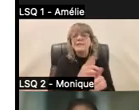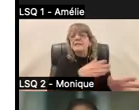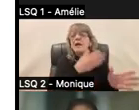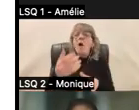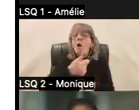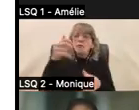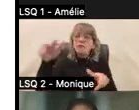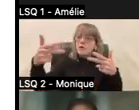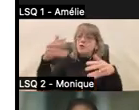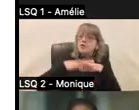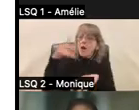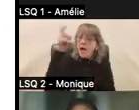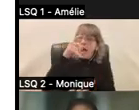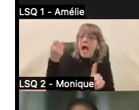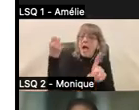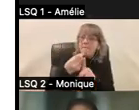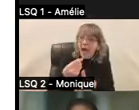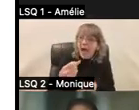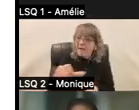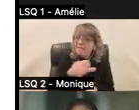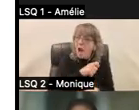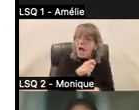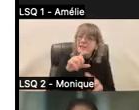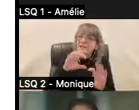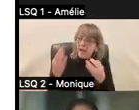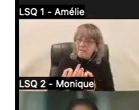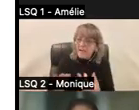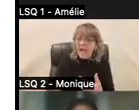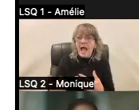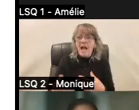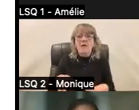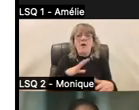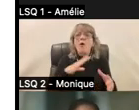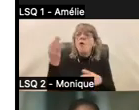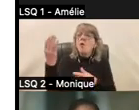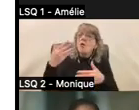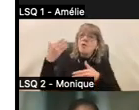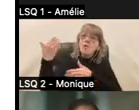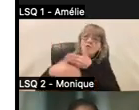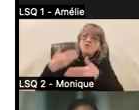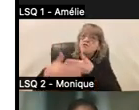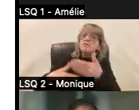sur l'expérience et impact de la violence familiale, parcours des jeunes immigrants racialisés